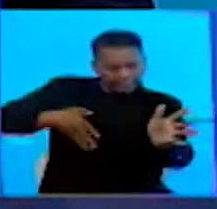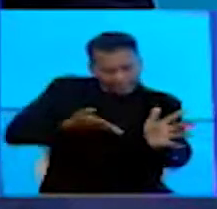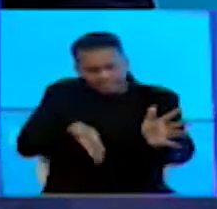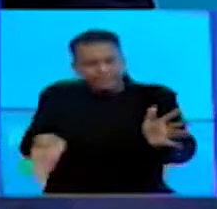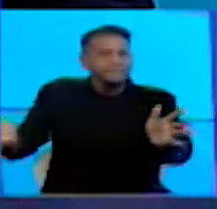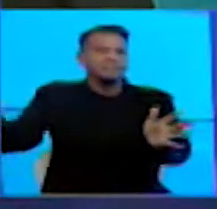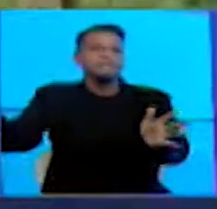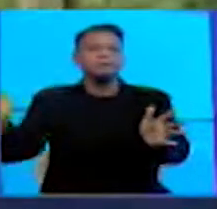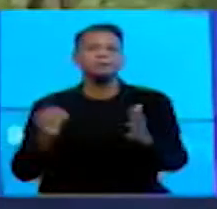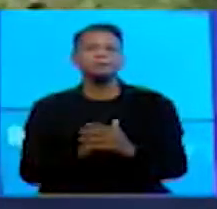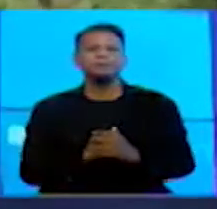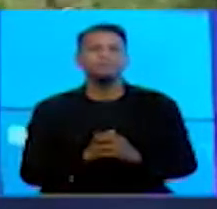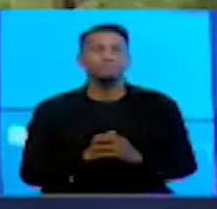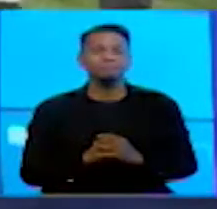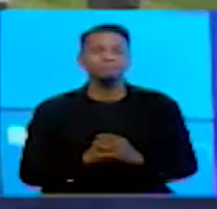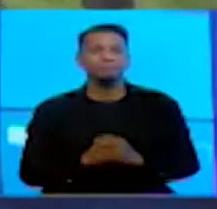km.